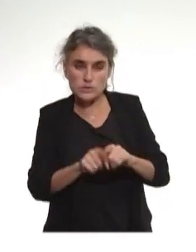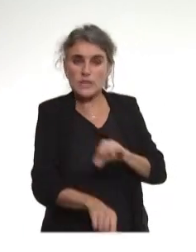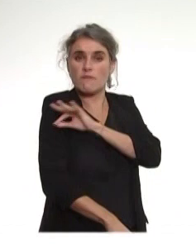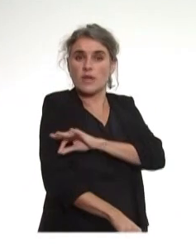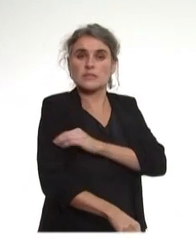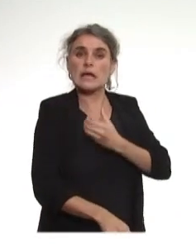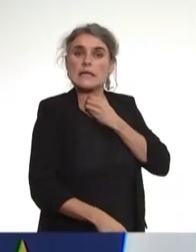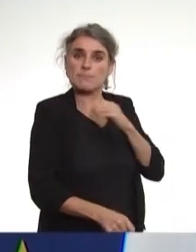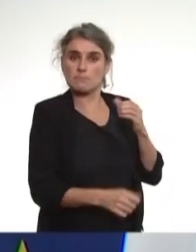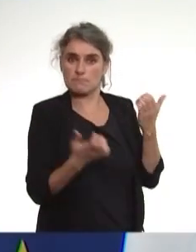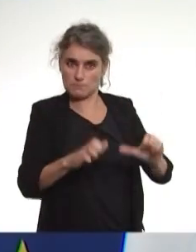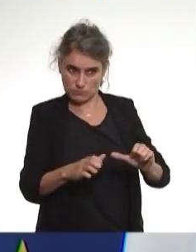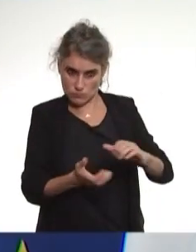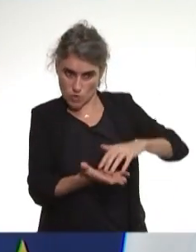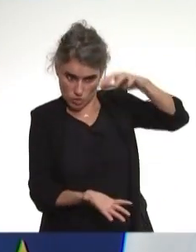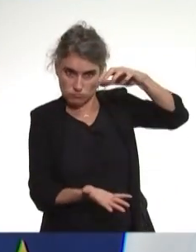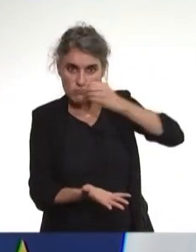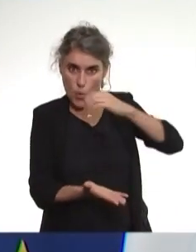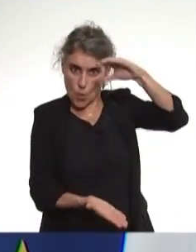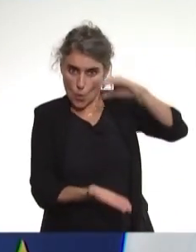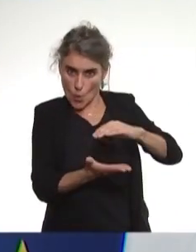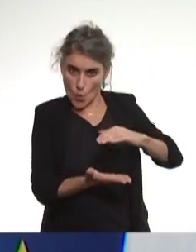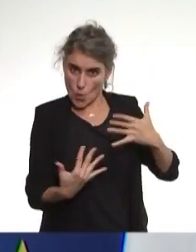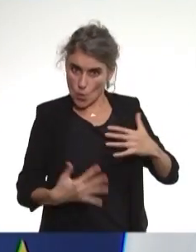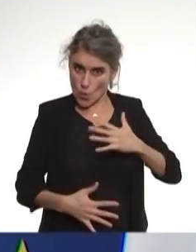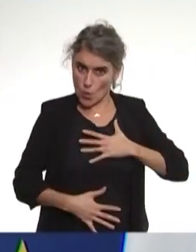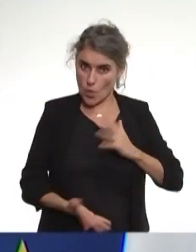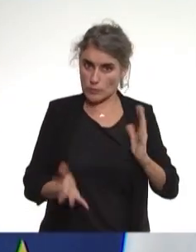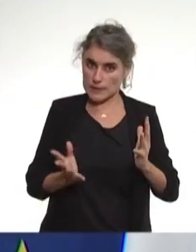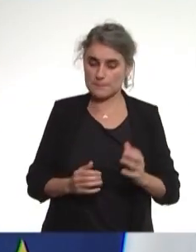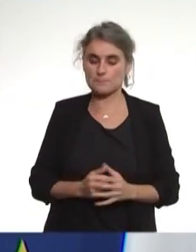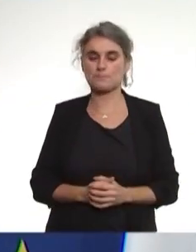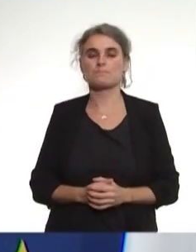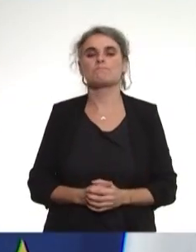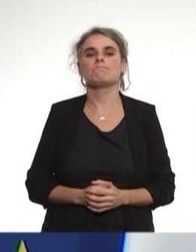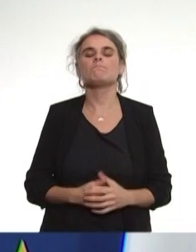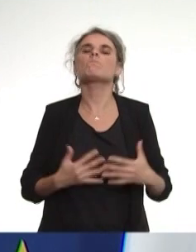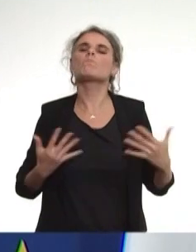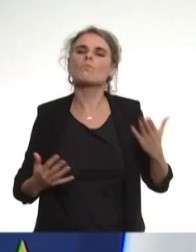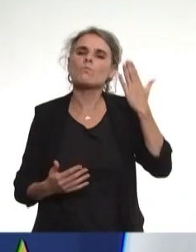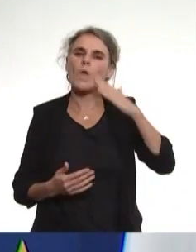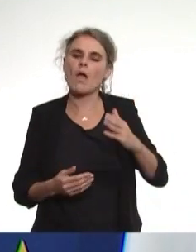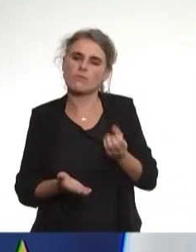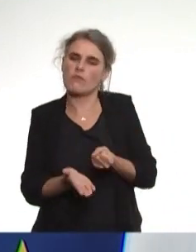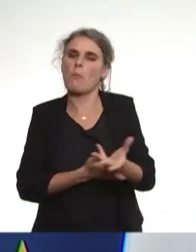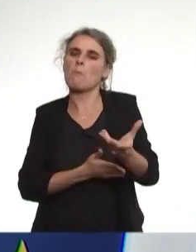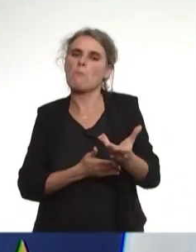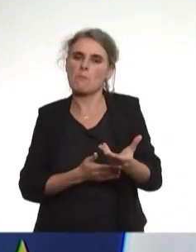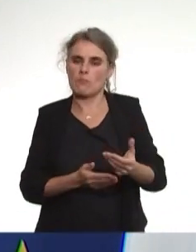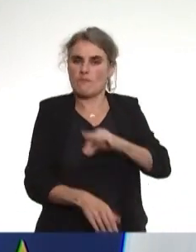plus de vaccins que les années précédentes faut savoir que les commandes de vaccins se font descendre de l'année précédant la campagne vaccinale et se termine en avril